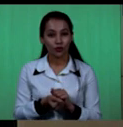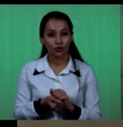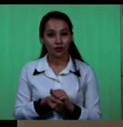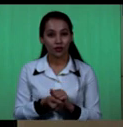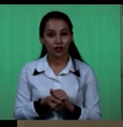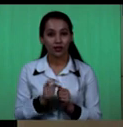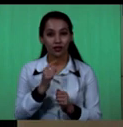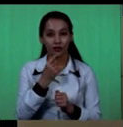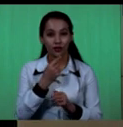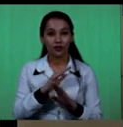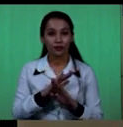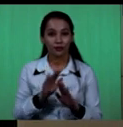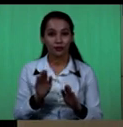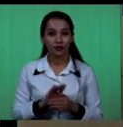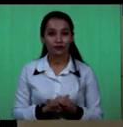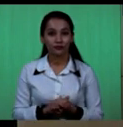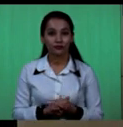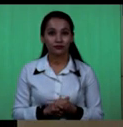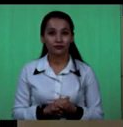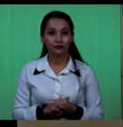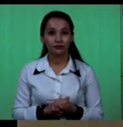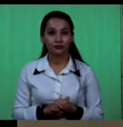qachon qiynalmaysiz.